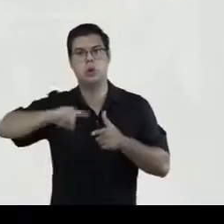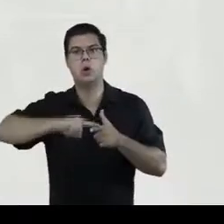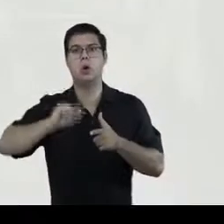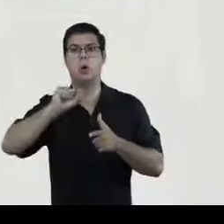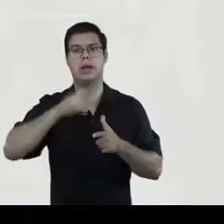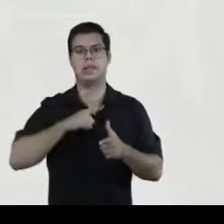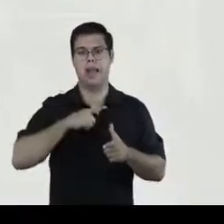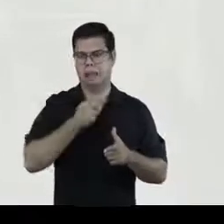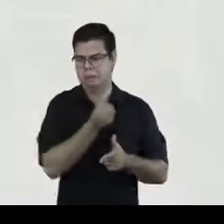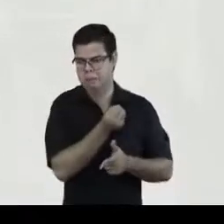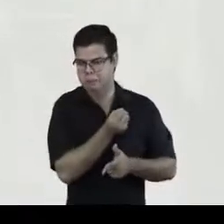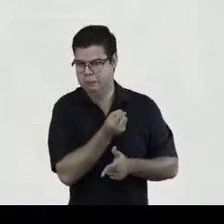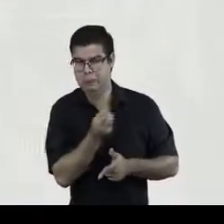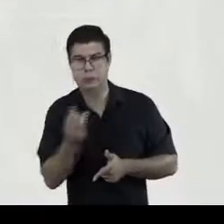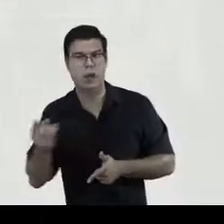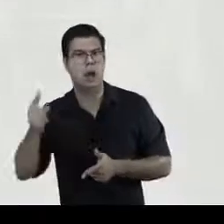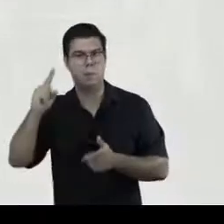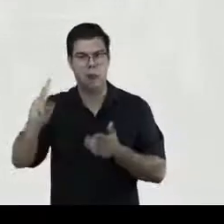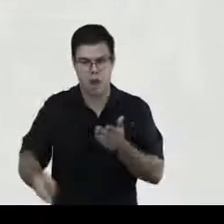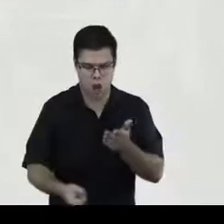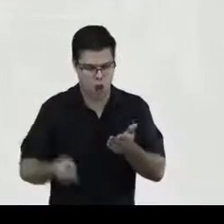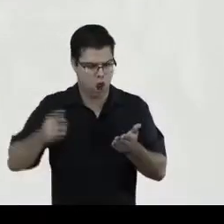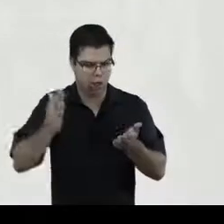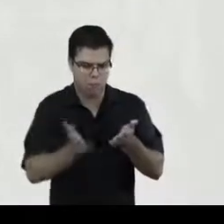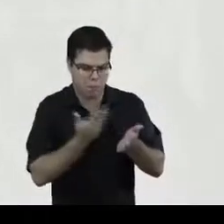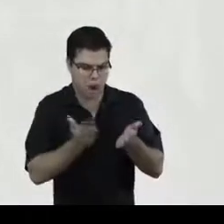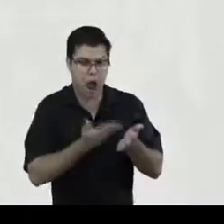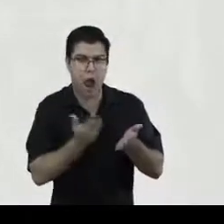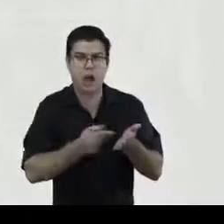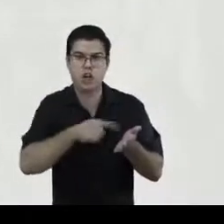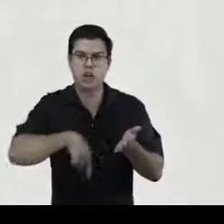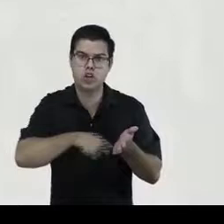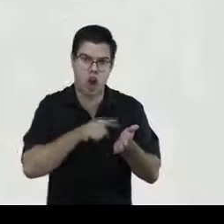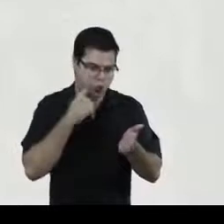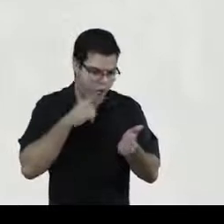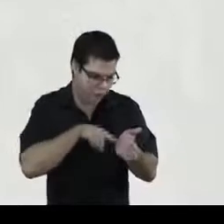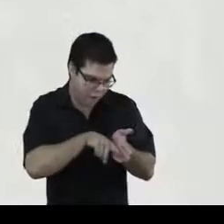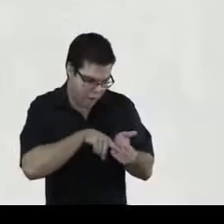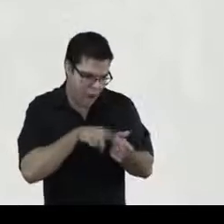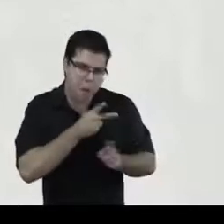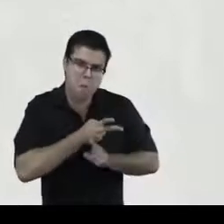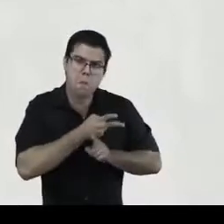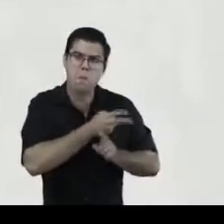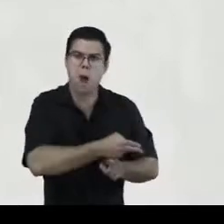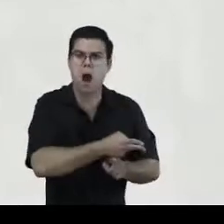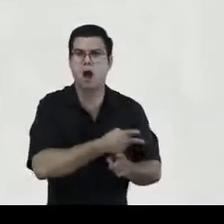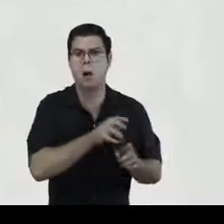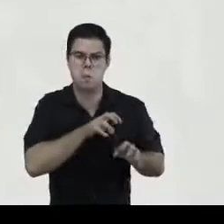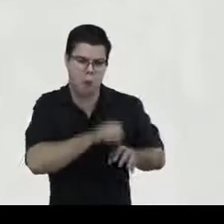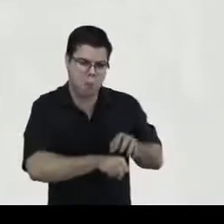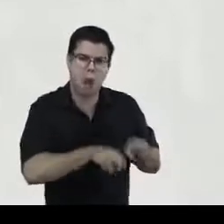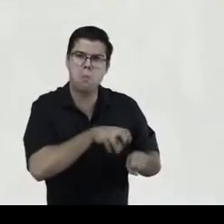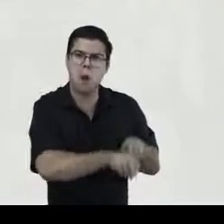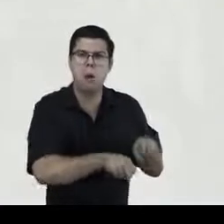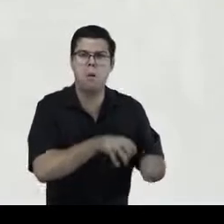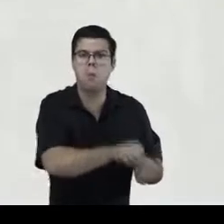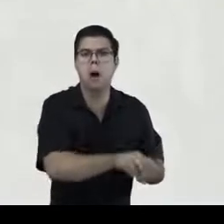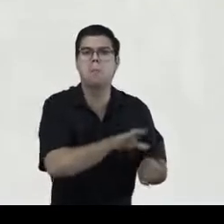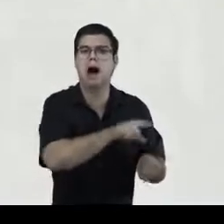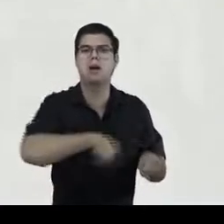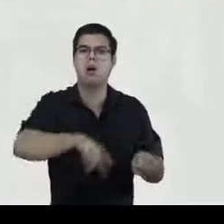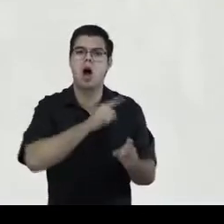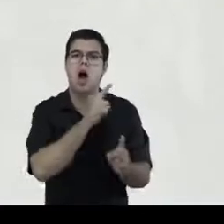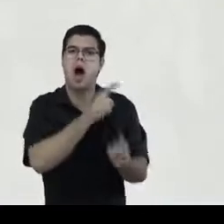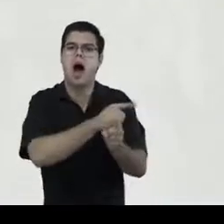eine Volltextsuche durch diese Scans leisten können, weil wir nicht wissen, was darin steht. Das